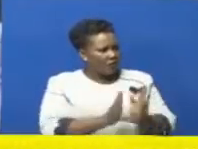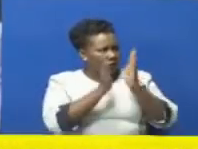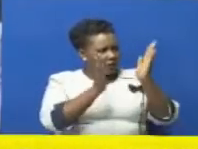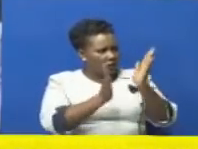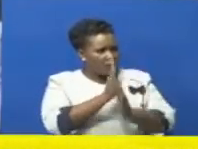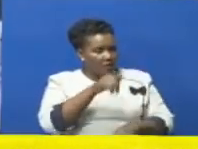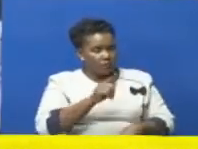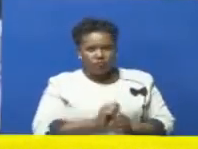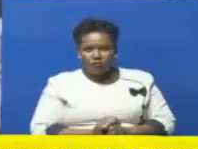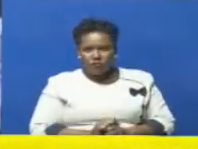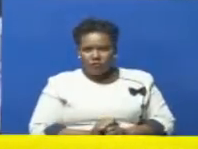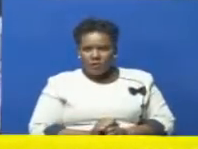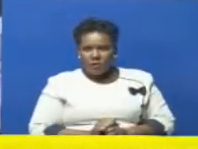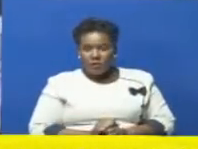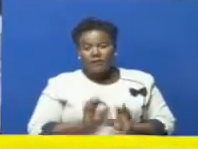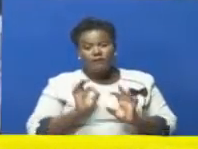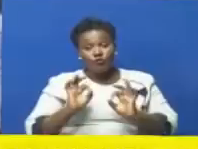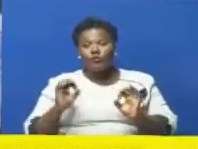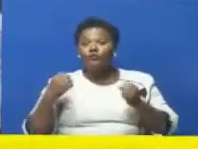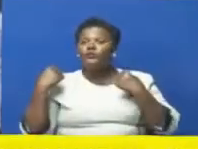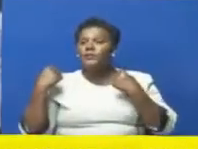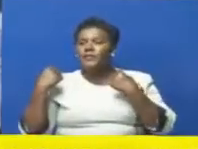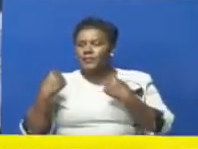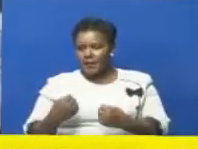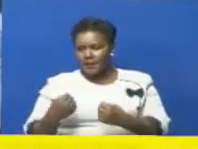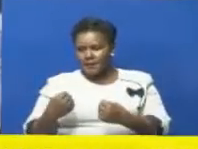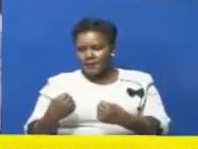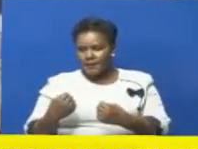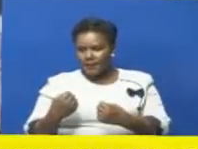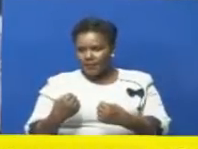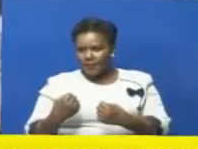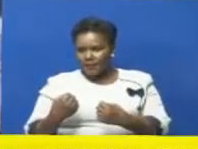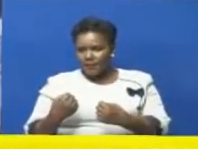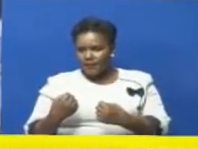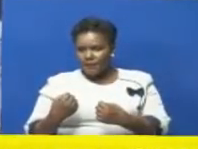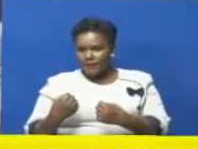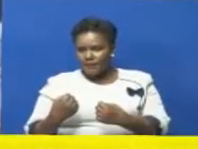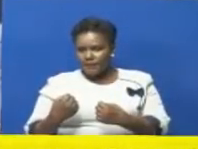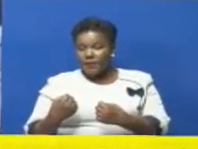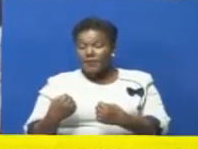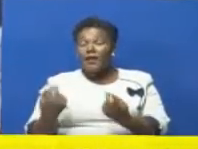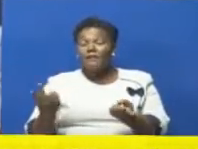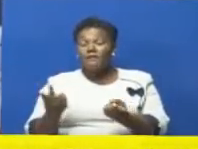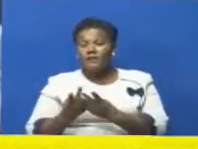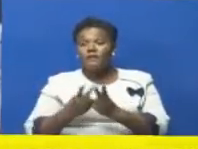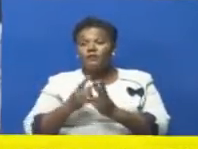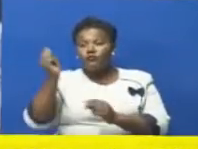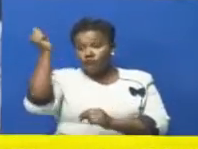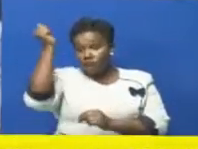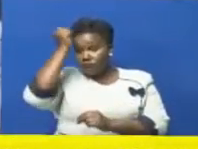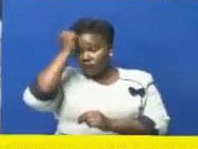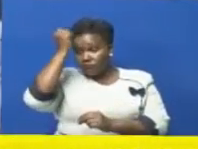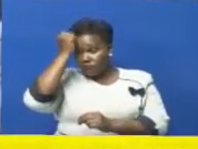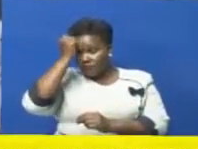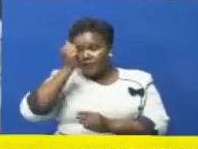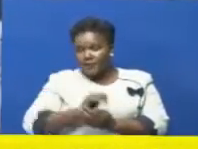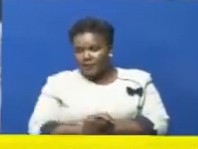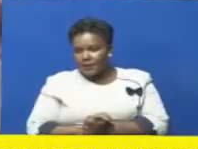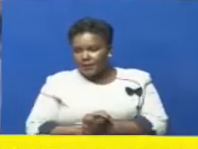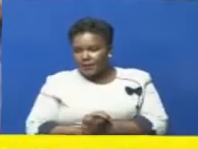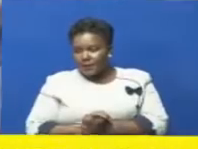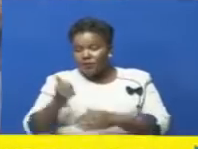natakiwa tujitahidi, tuangalie, tukumbuke, kwa sababu ni kiongozi wetu ndio tunaifuata maadili yake kila